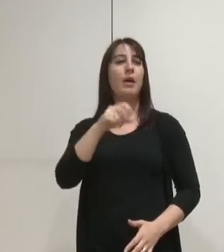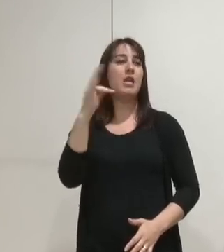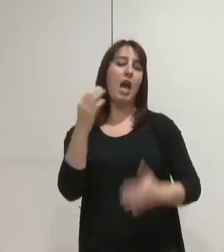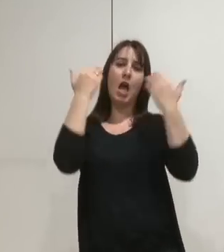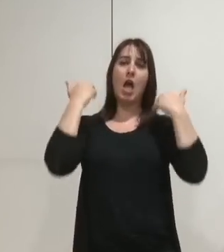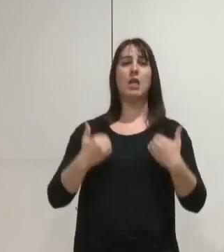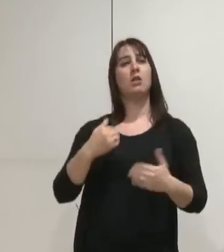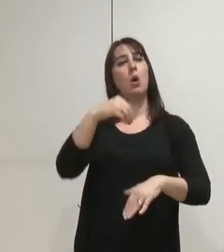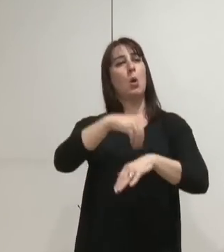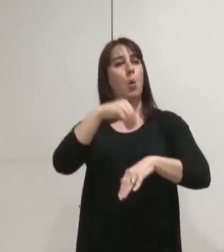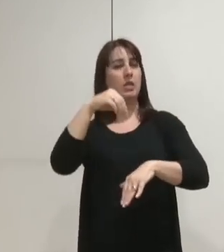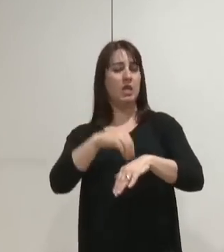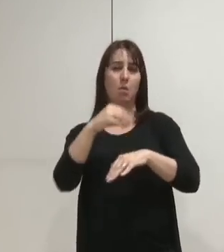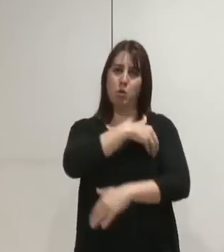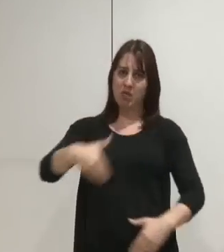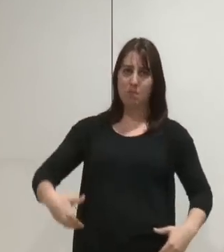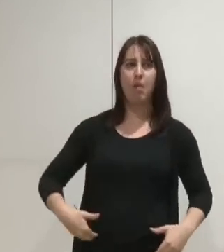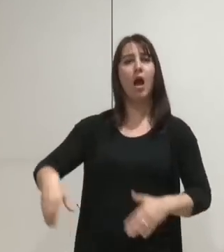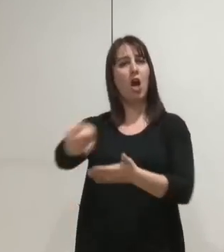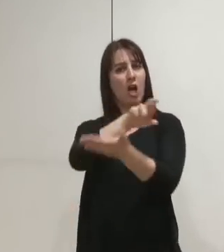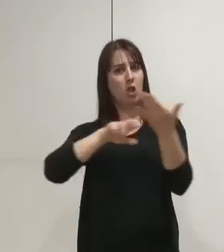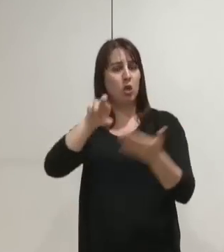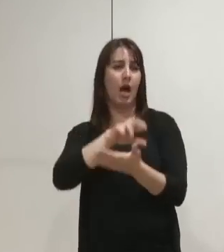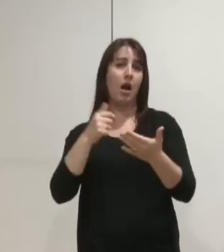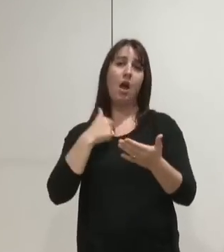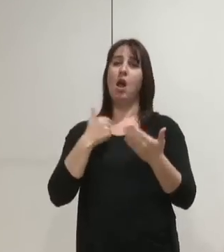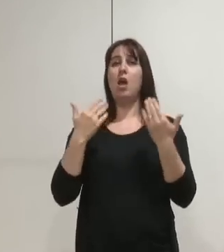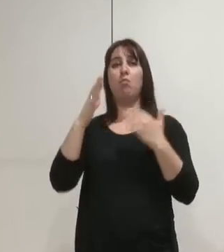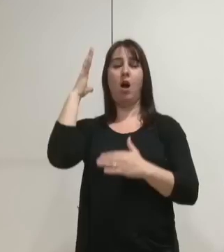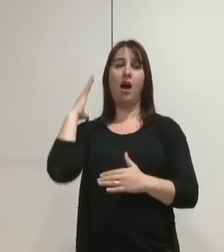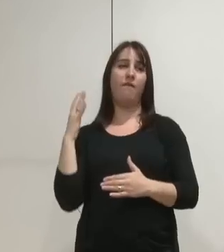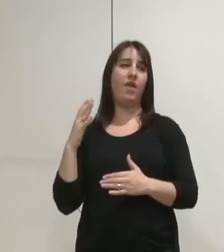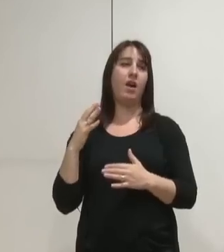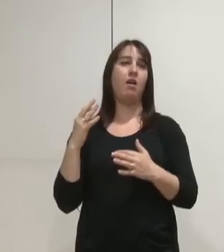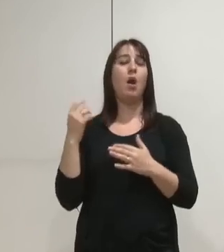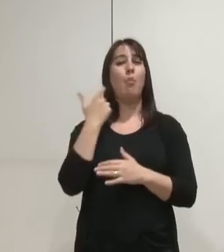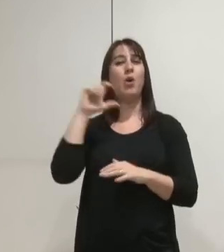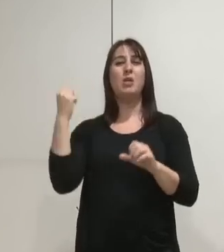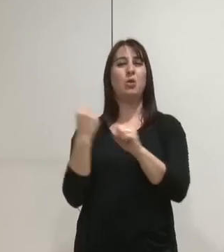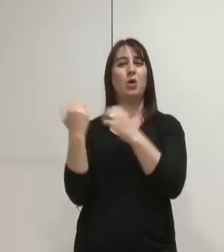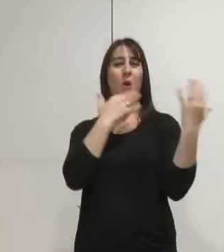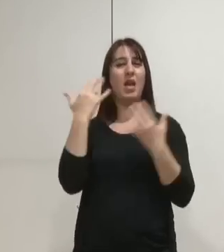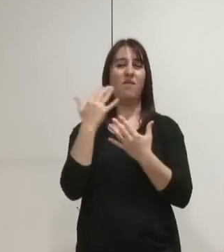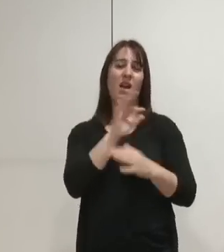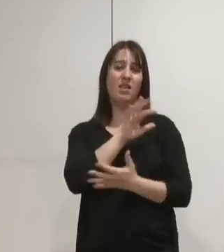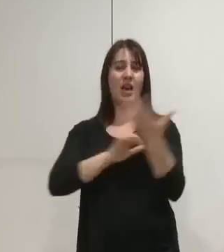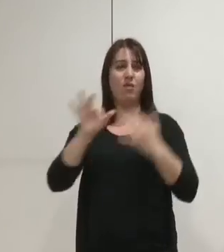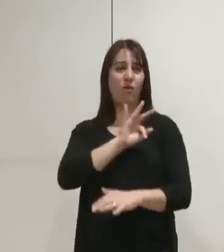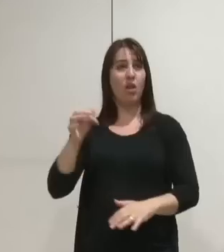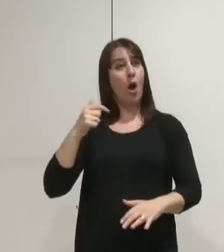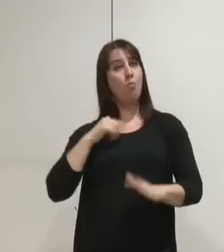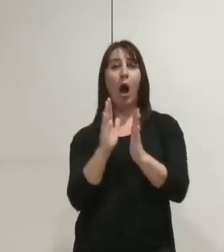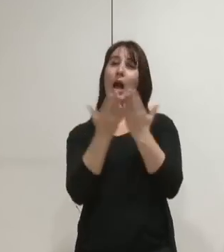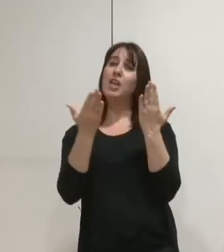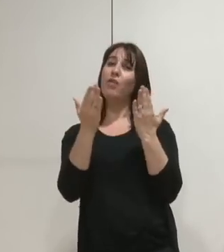conseiller courli et conseiller régional et j'ai commis à l'occasion du bicentenaire de la Révolution française j'ai commis un petit